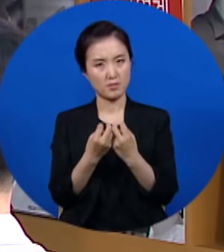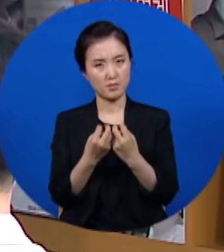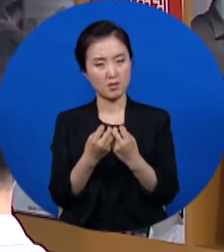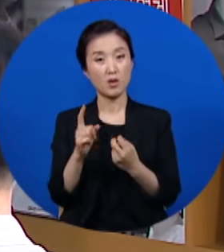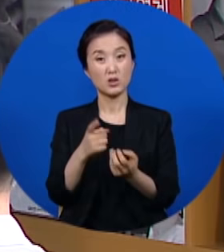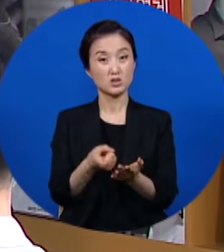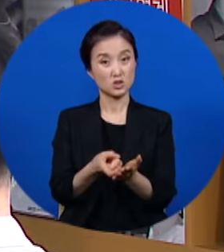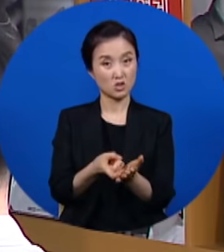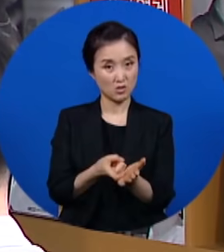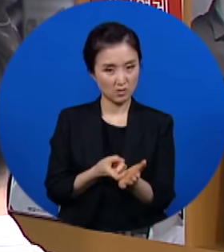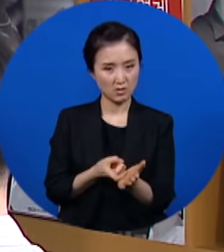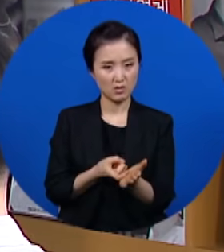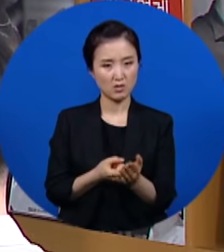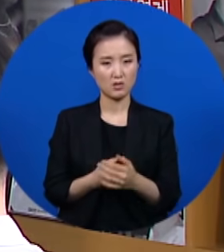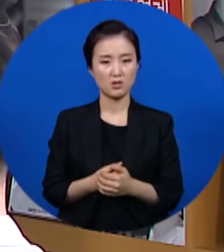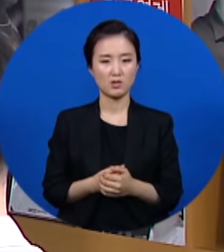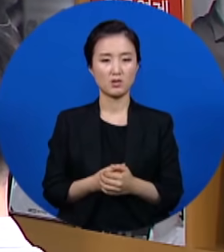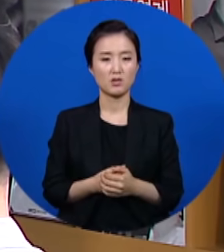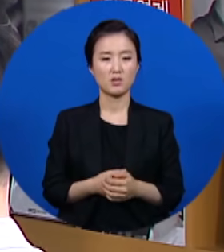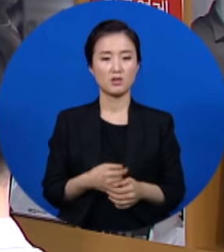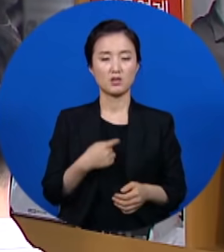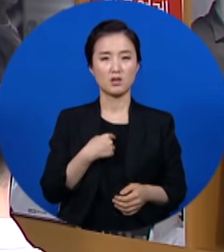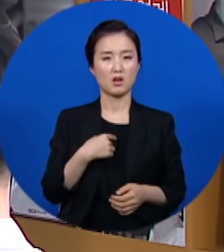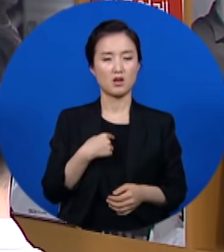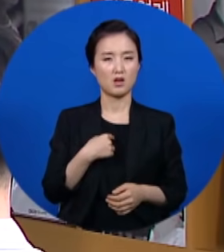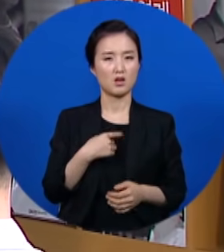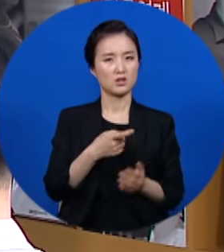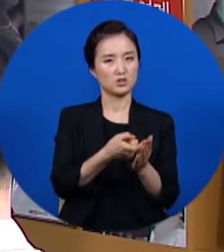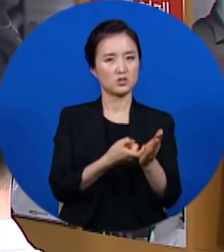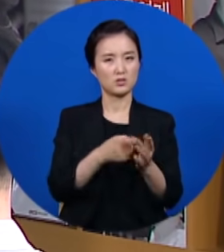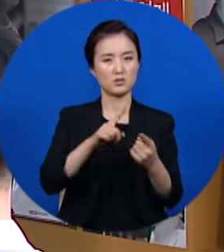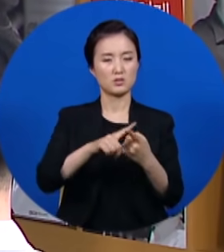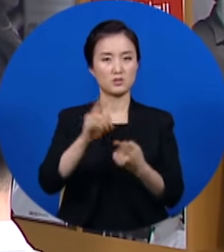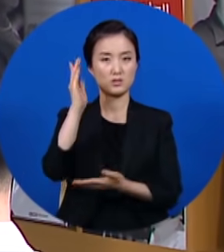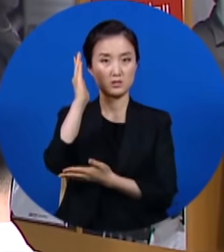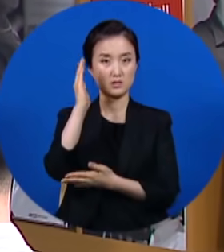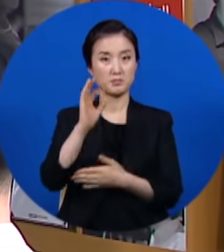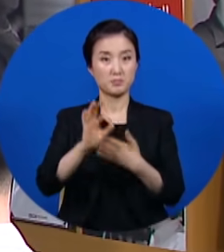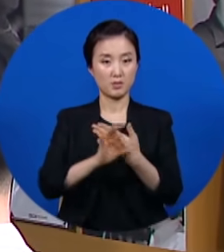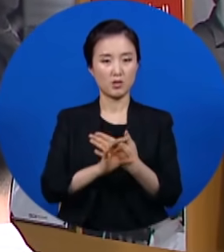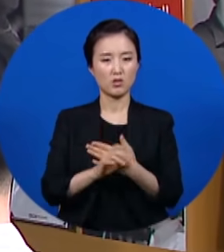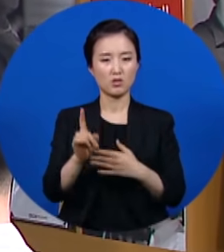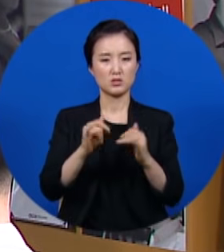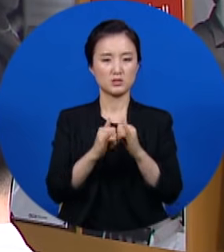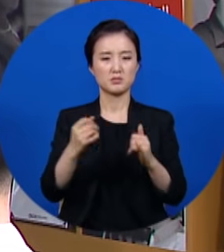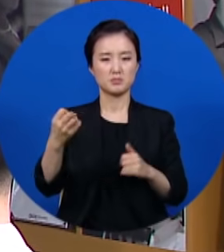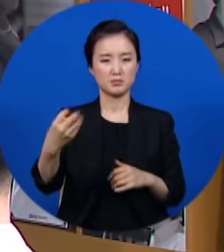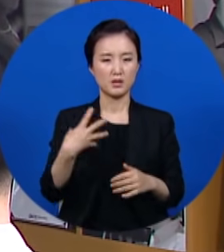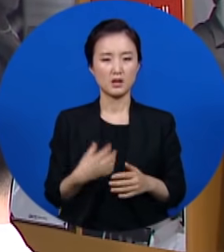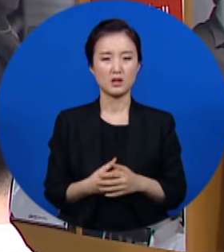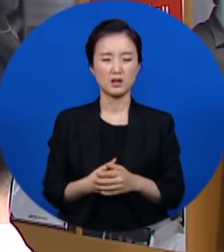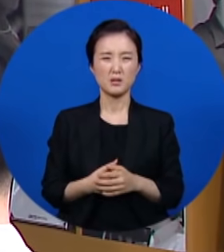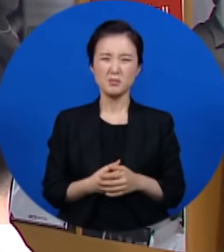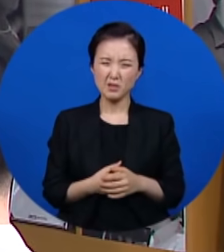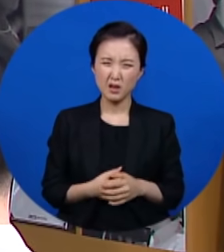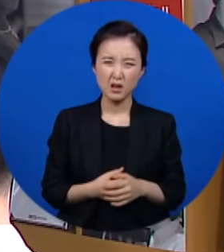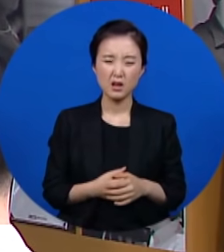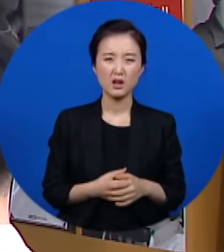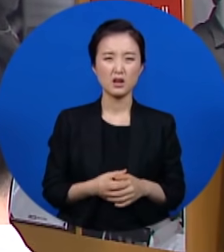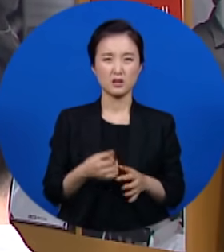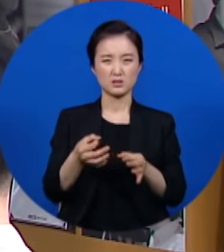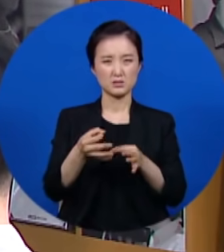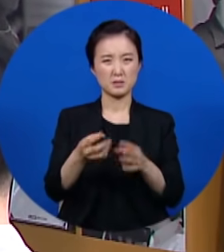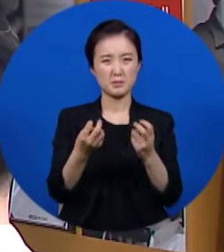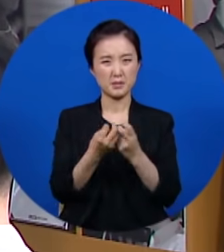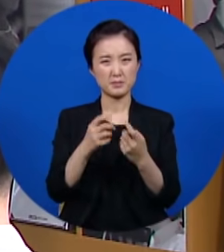이거든요 제가 어디서 사랑을 얘기하면 오늘 날도 더운데 재테크 강 잘 하니까 혹시 가면